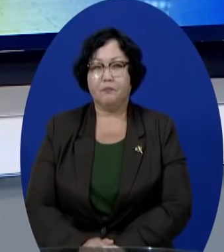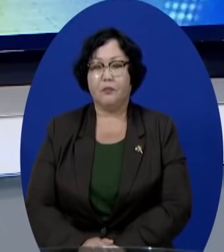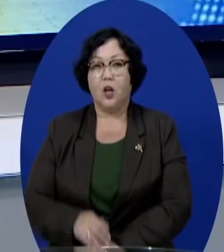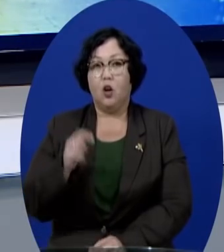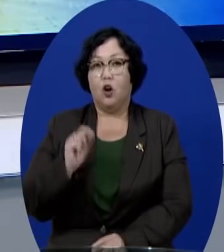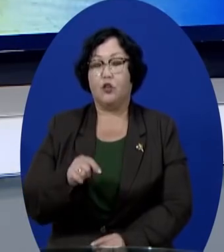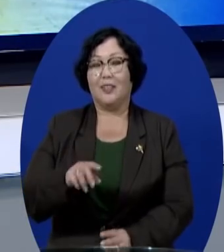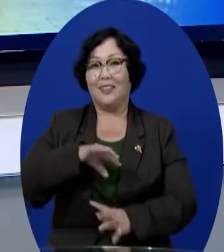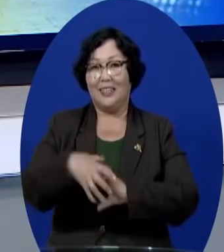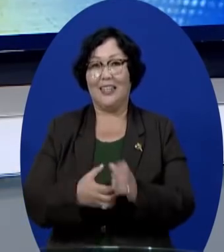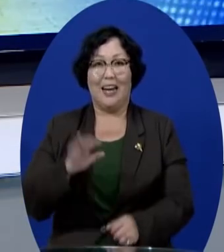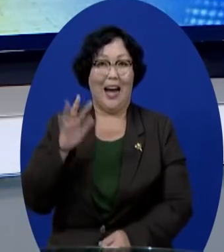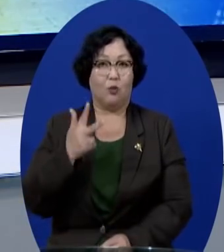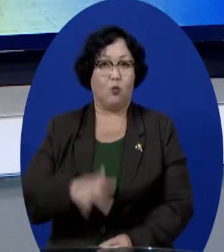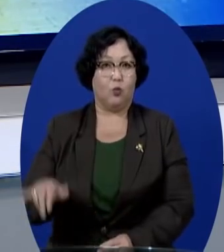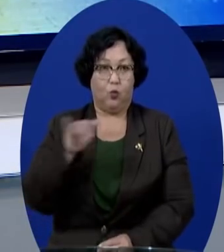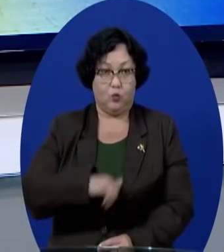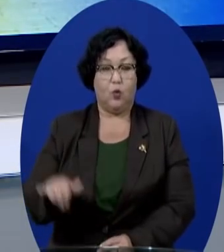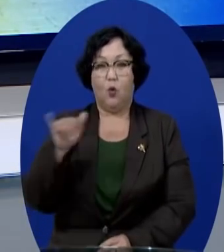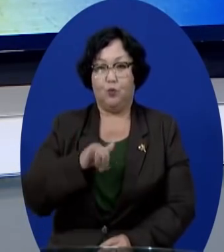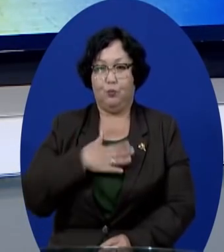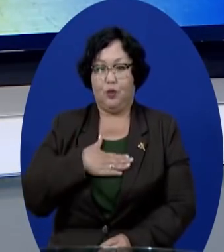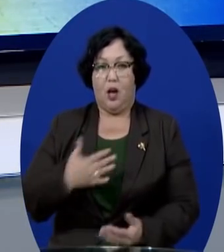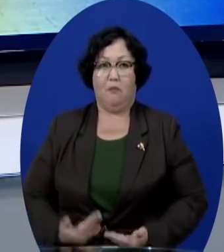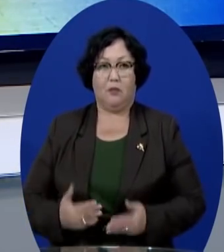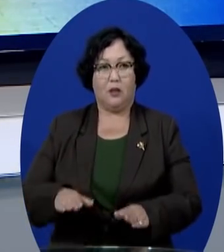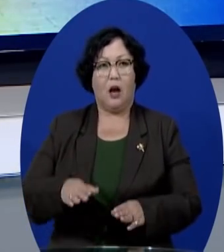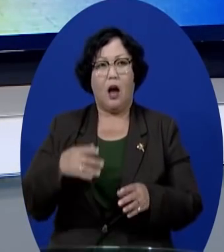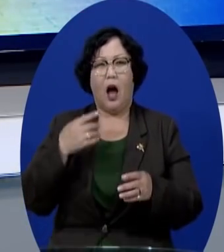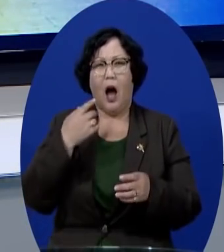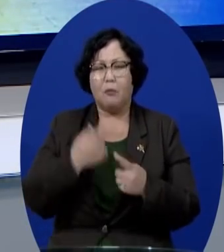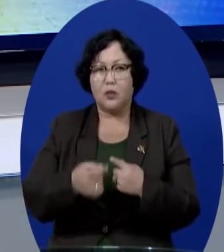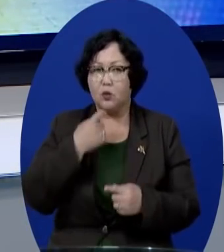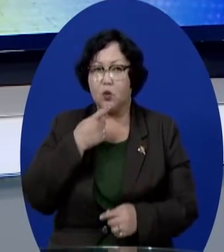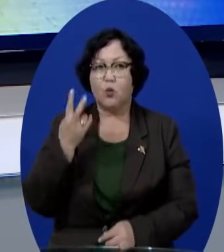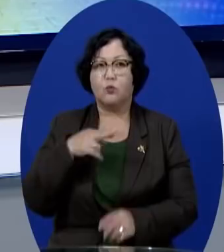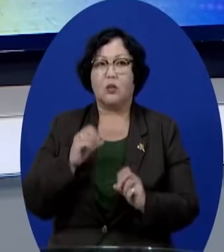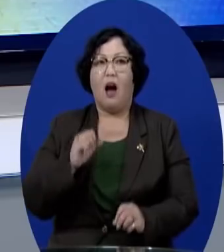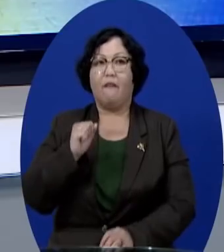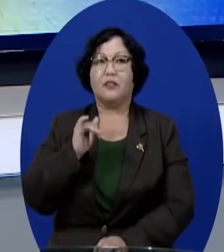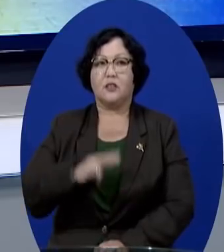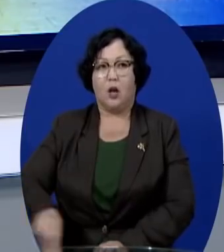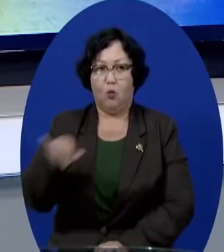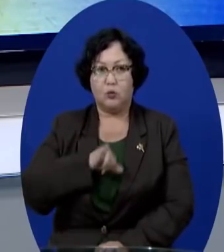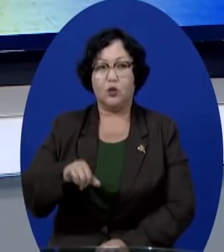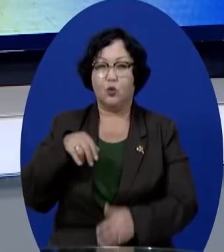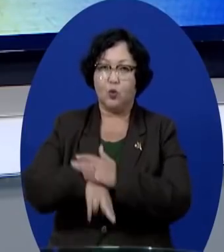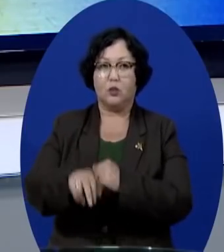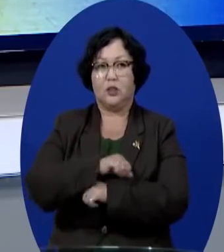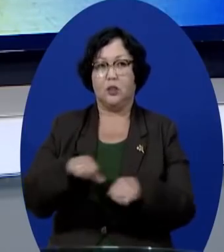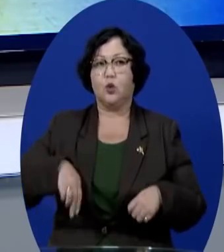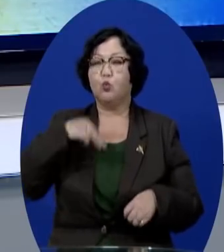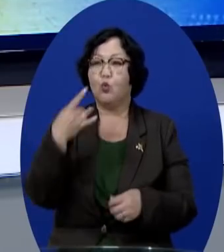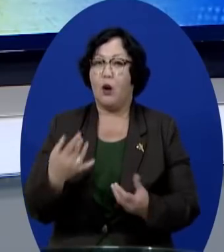Одоогийн байдлаар дэлхийн 13 улс эх орондоо амьдрахад өндөр эрсдэлтэй тулгарсан Афганистаны дүрвөгч иргэдийг төр оргинуулахар зөвшөрсөн